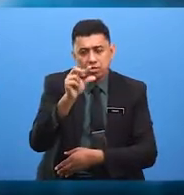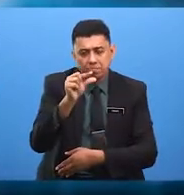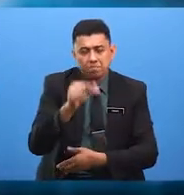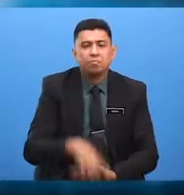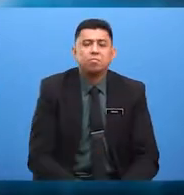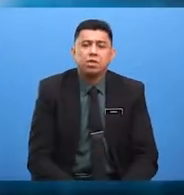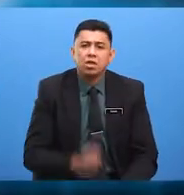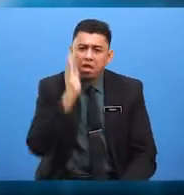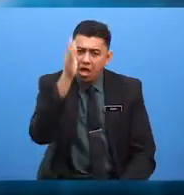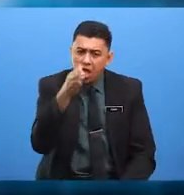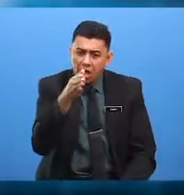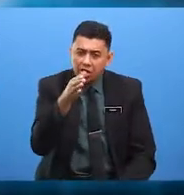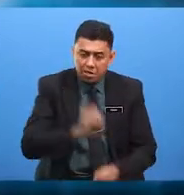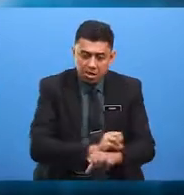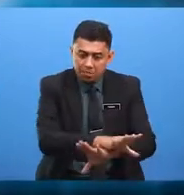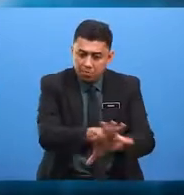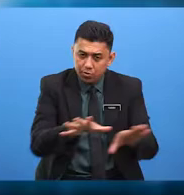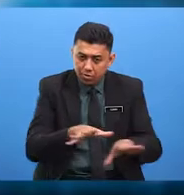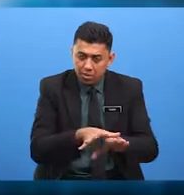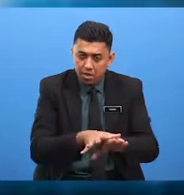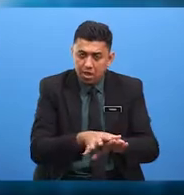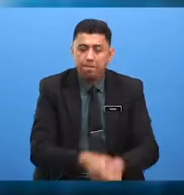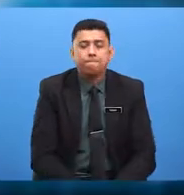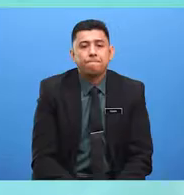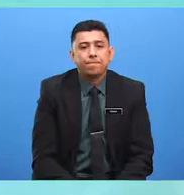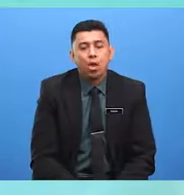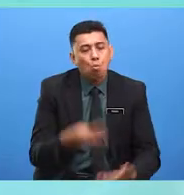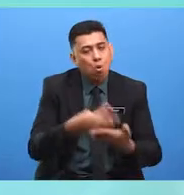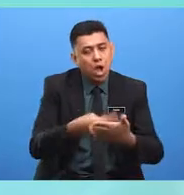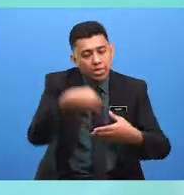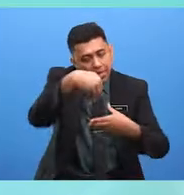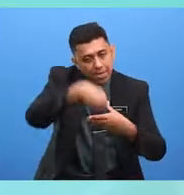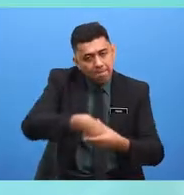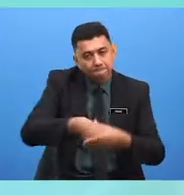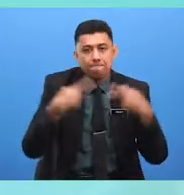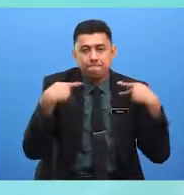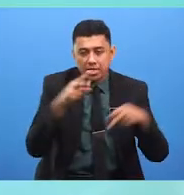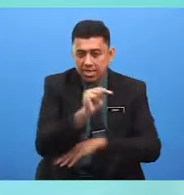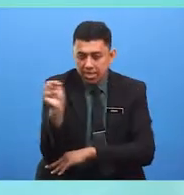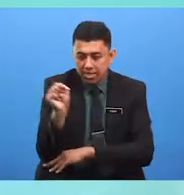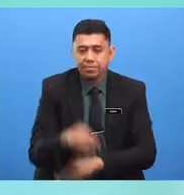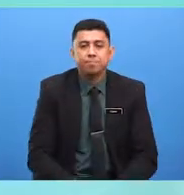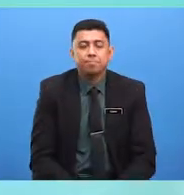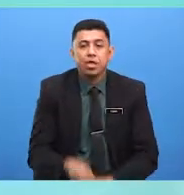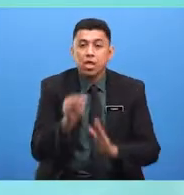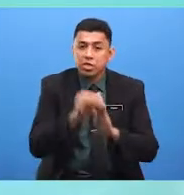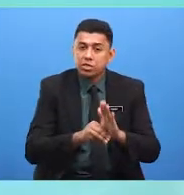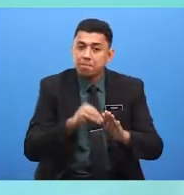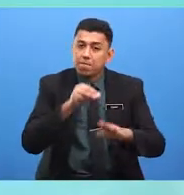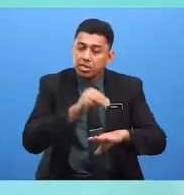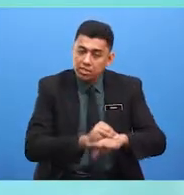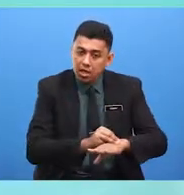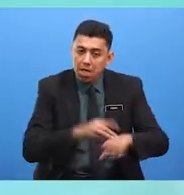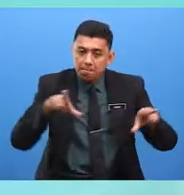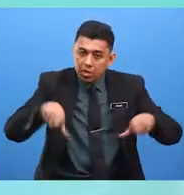masyarakat akan mempengaruhi penawaran uang dalam pasaran Hai sumisu berlakunya